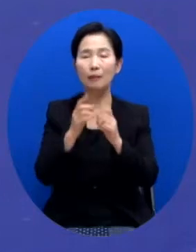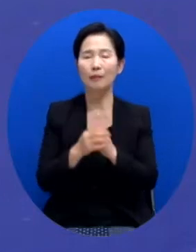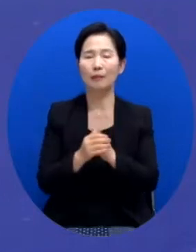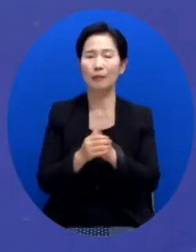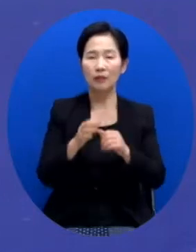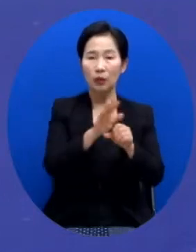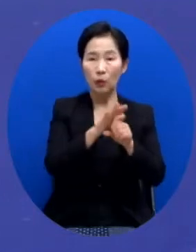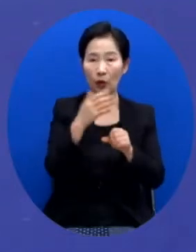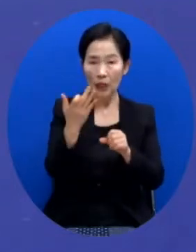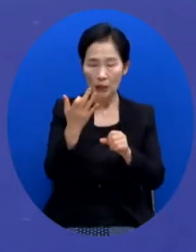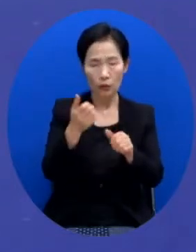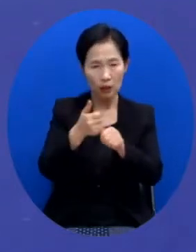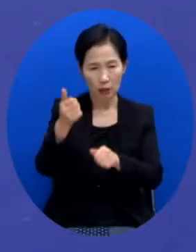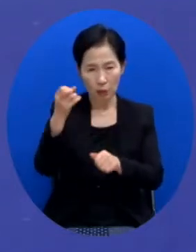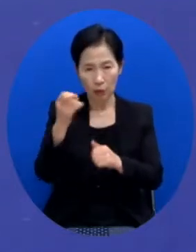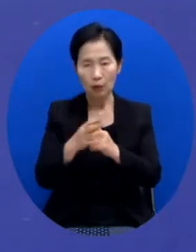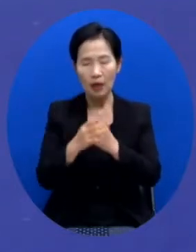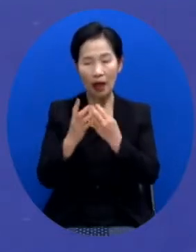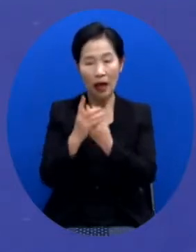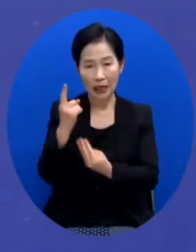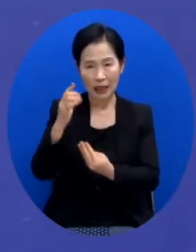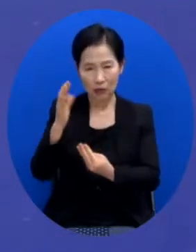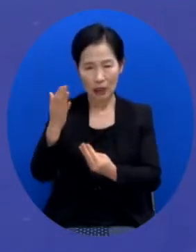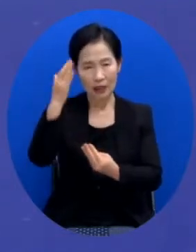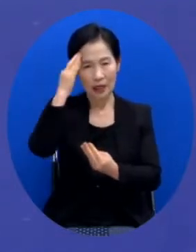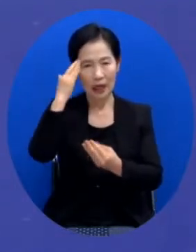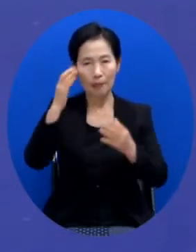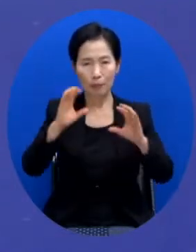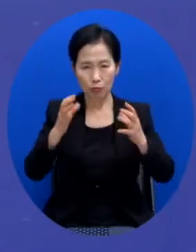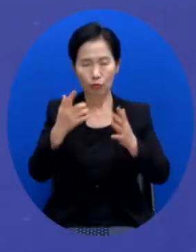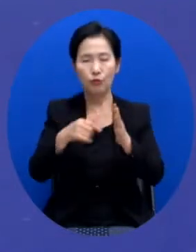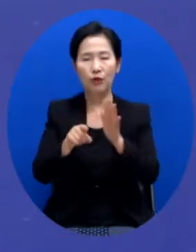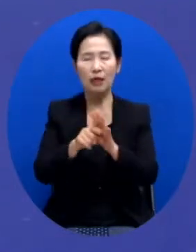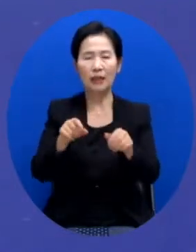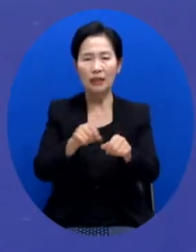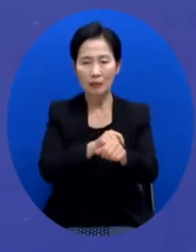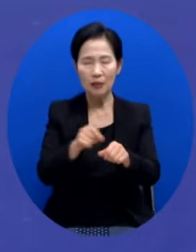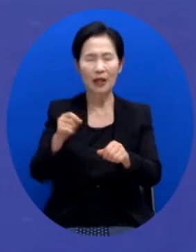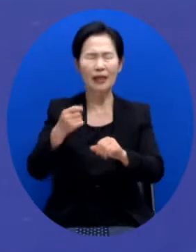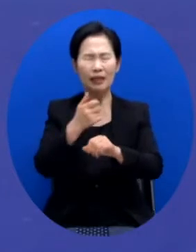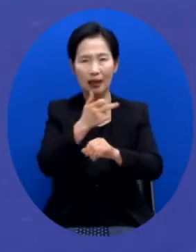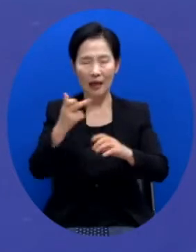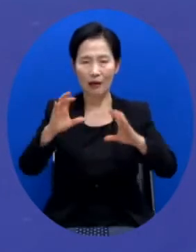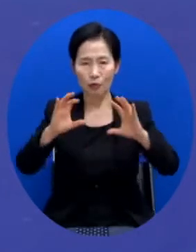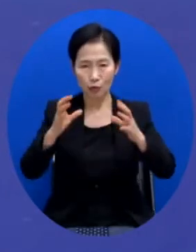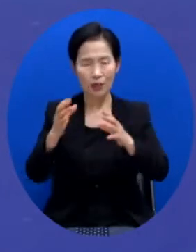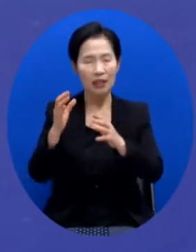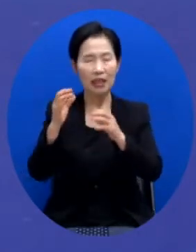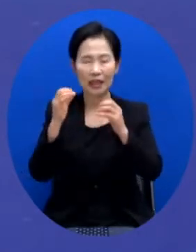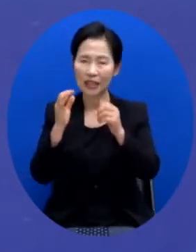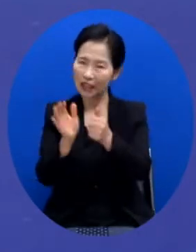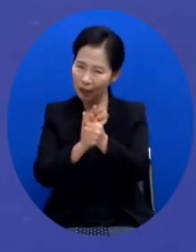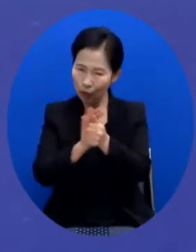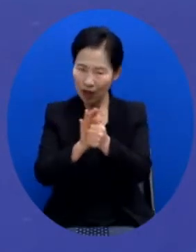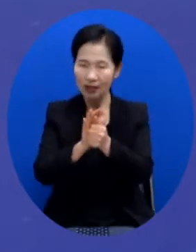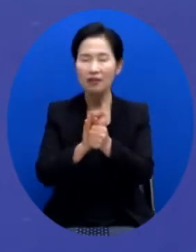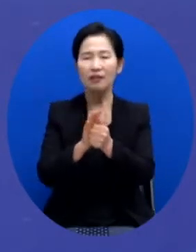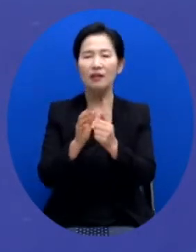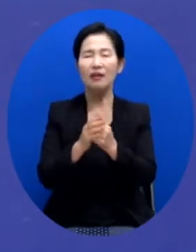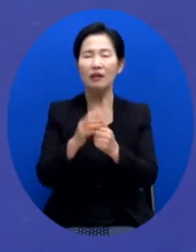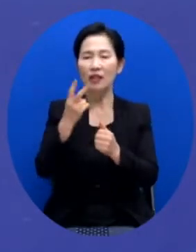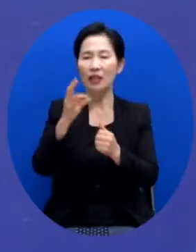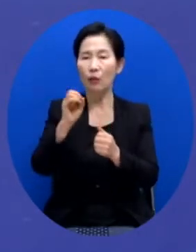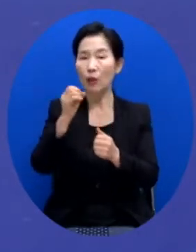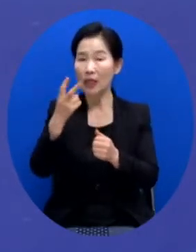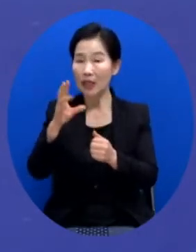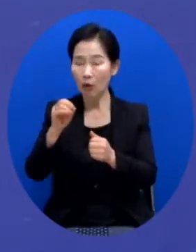코로나 일고 극복과 하나된 대한민국을 위한 특별 대국민 응원 프로젝트인 비대면 2020 코리아 퍼레이드가